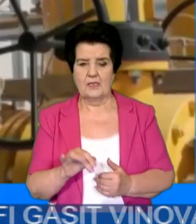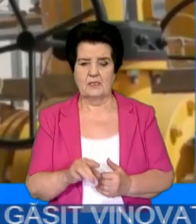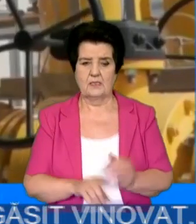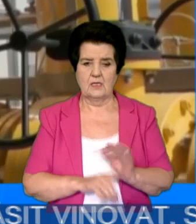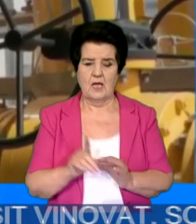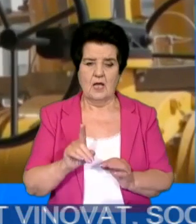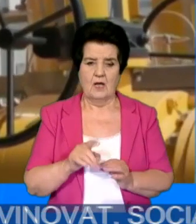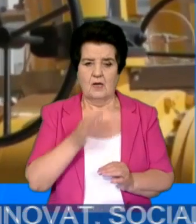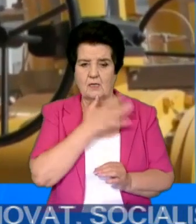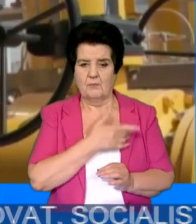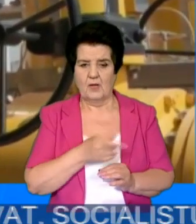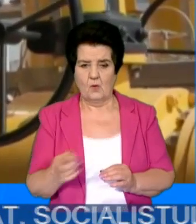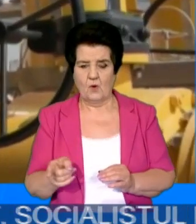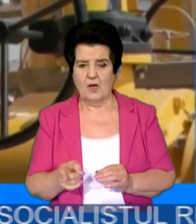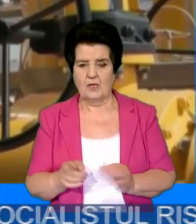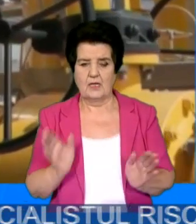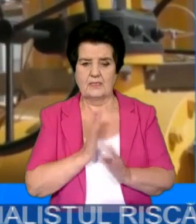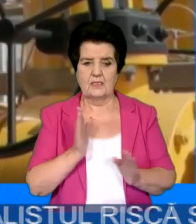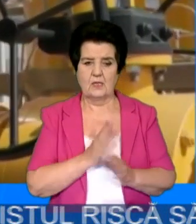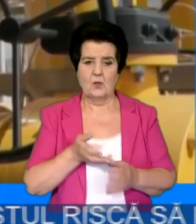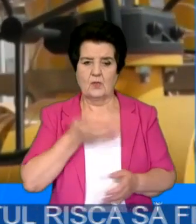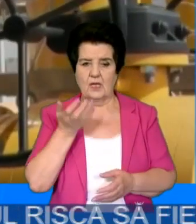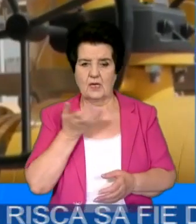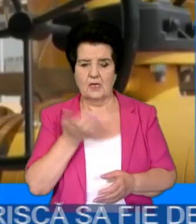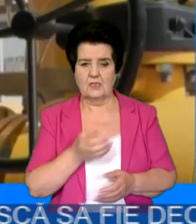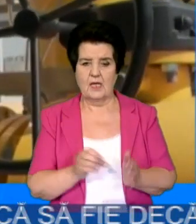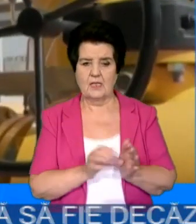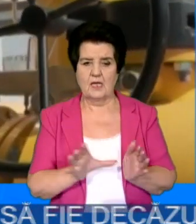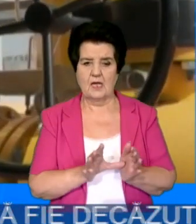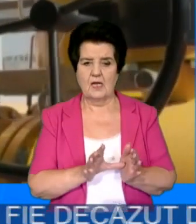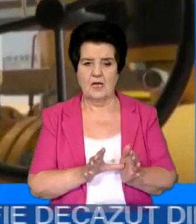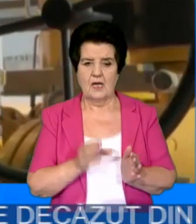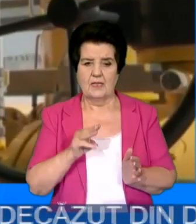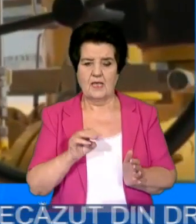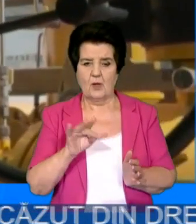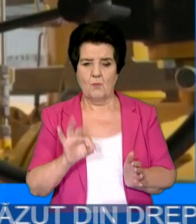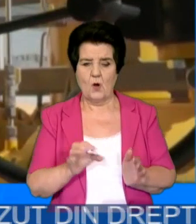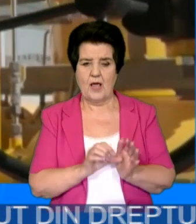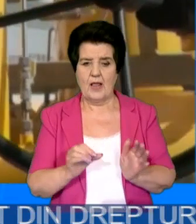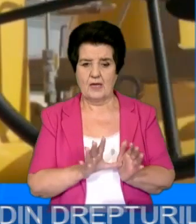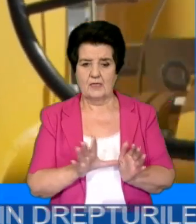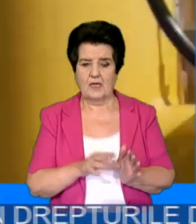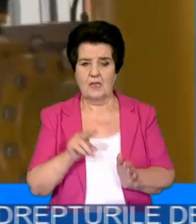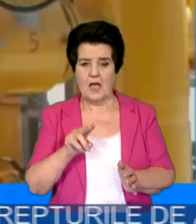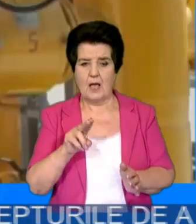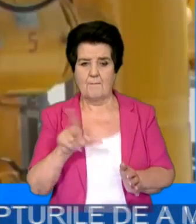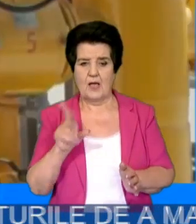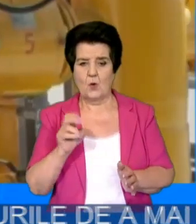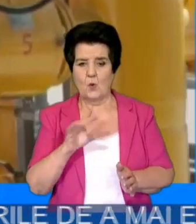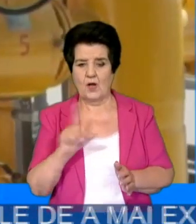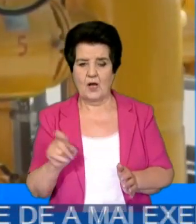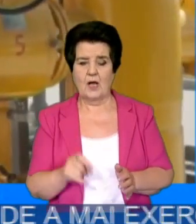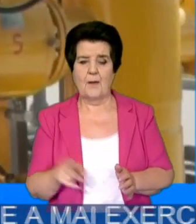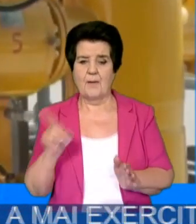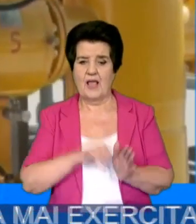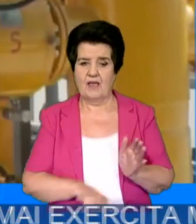ca în perioada din sezonul de încălzire termoelectrica să treacă la păcură. Asta va fi mai ieftin. Asta este